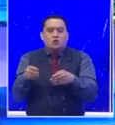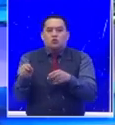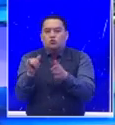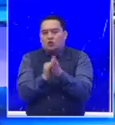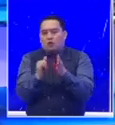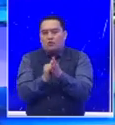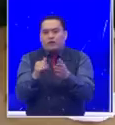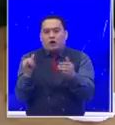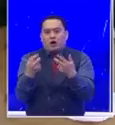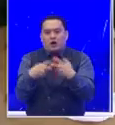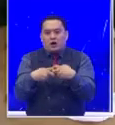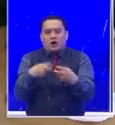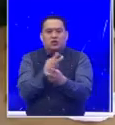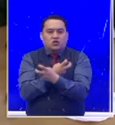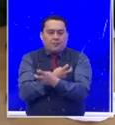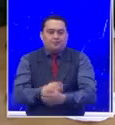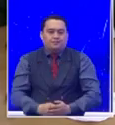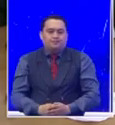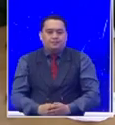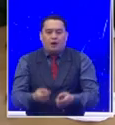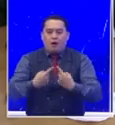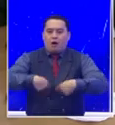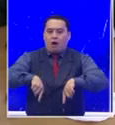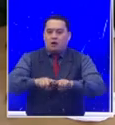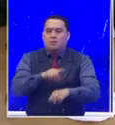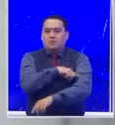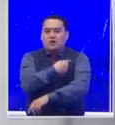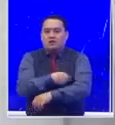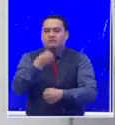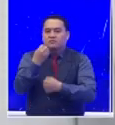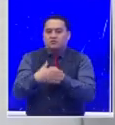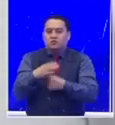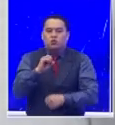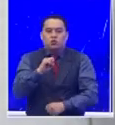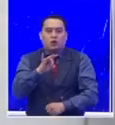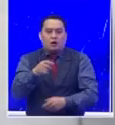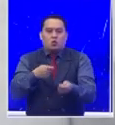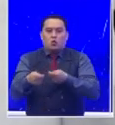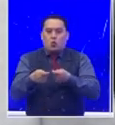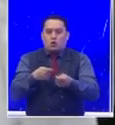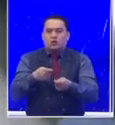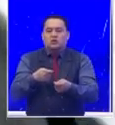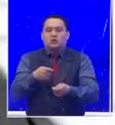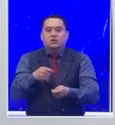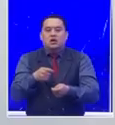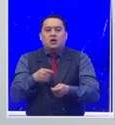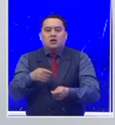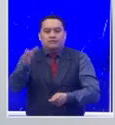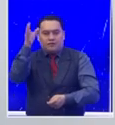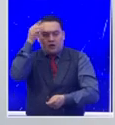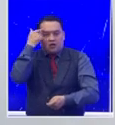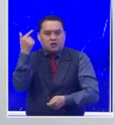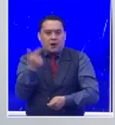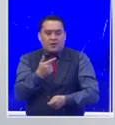эндопротезированию. Отделение травматологии и ортопедии медицинского центра Сунхар возглавляет кандидат медицинских наук, врач